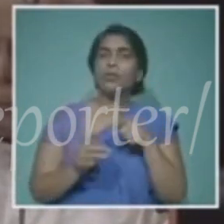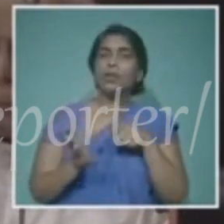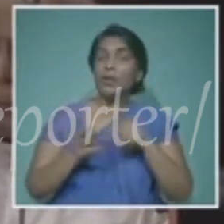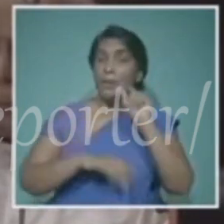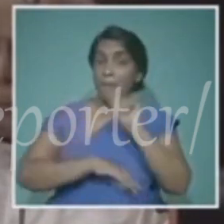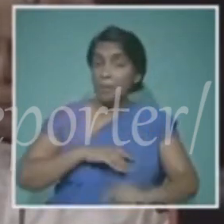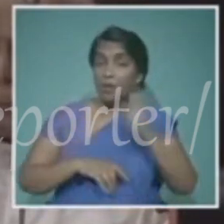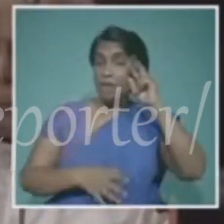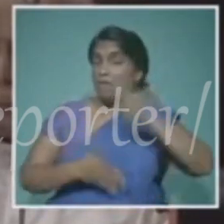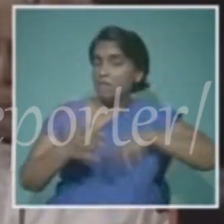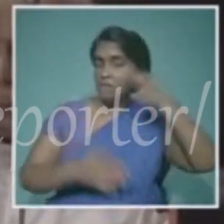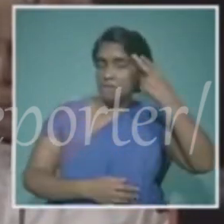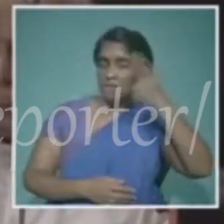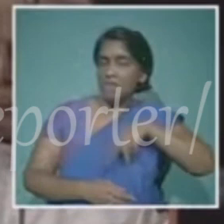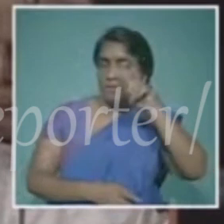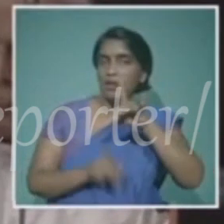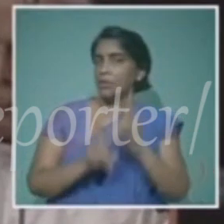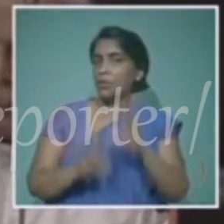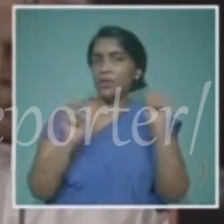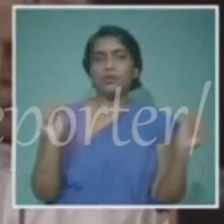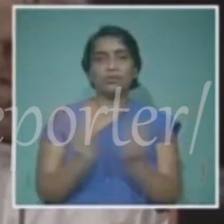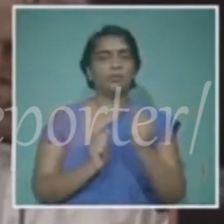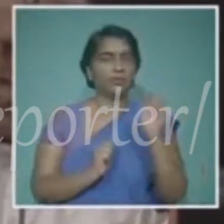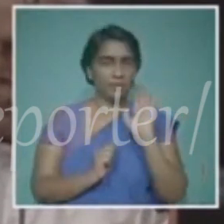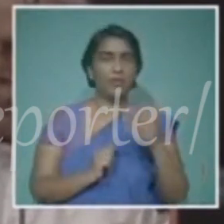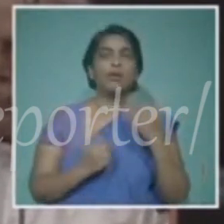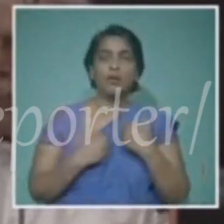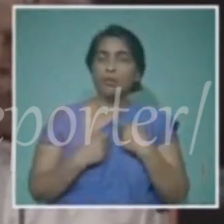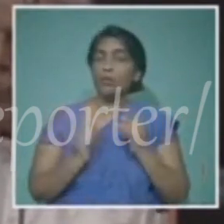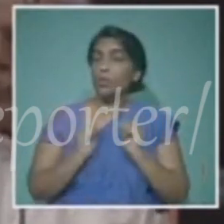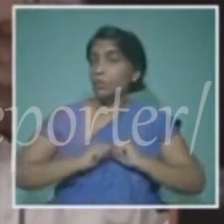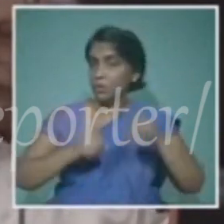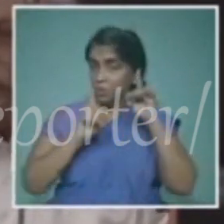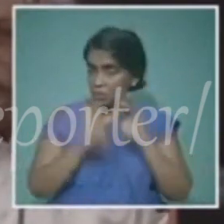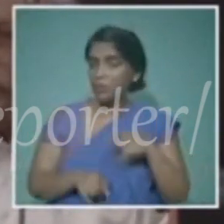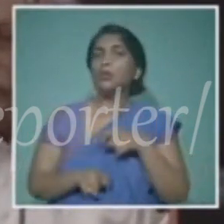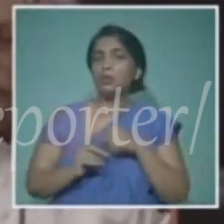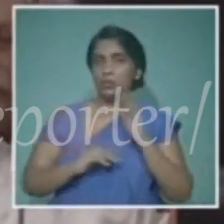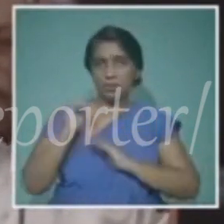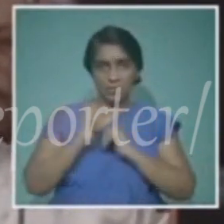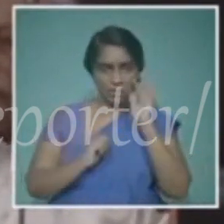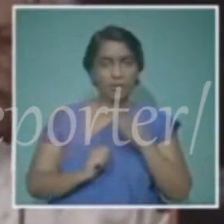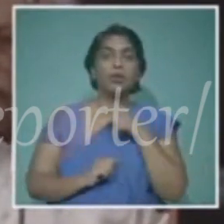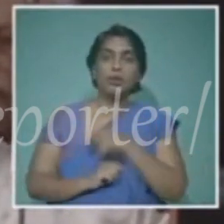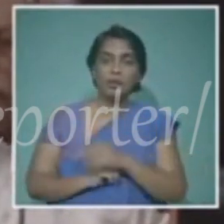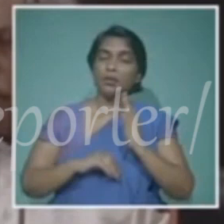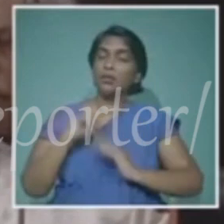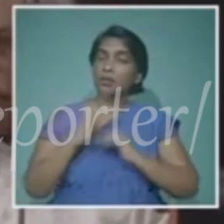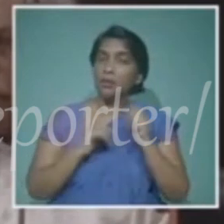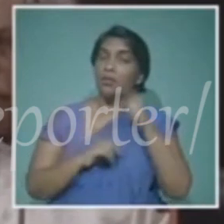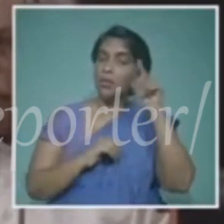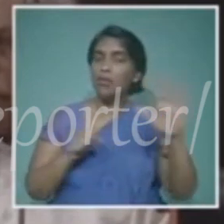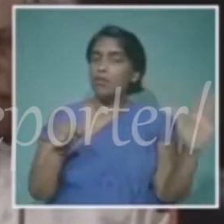සැලැස්ම විශ්වාසයෙන් යුතුව සම්පූර්ණයෙන්ම ක්‍රියාත්මක කිරීම. අපි අනුගමනය කරන්නේ මෙන්න මේ ක්‍රියාවලියයි. ඉතින් මේ ක්‍රියාවලියට